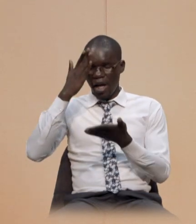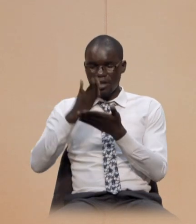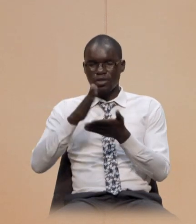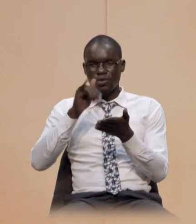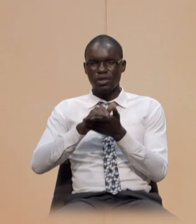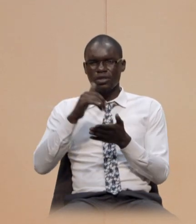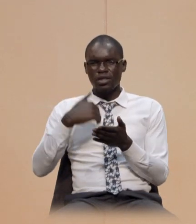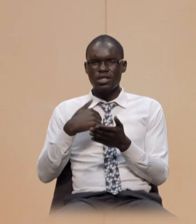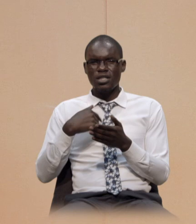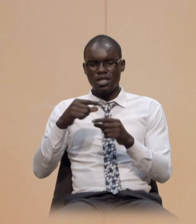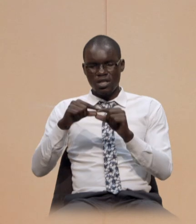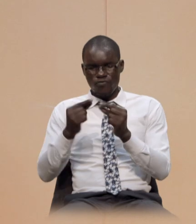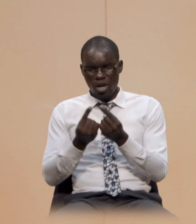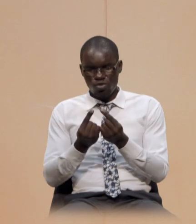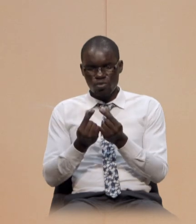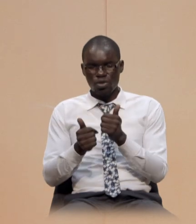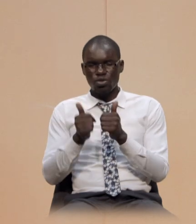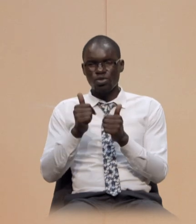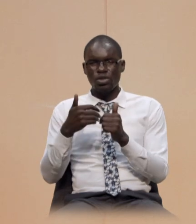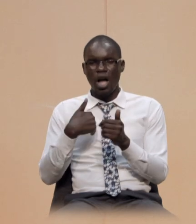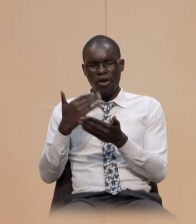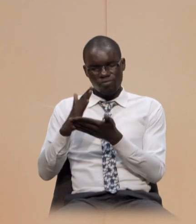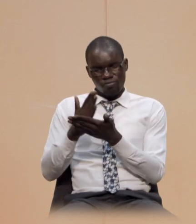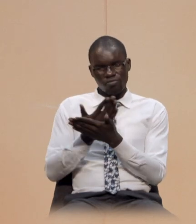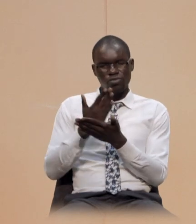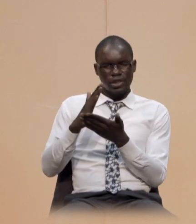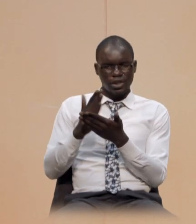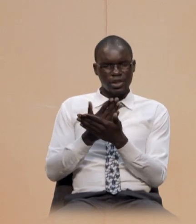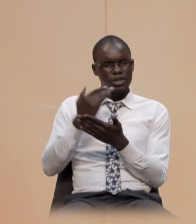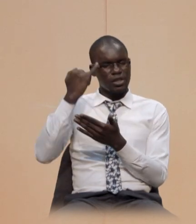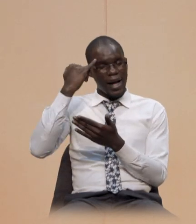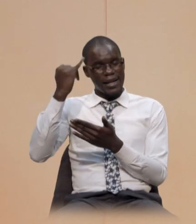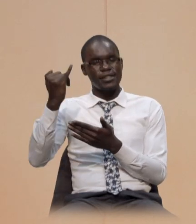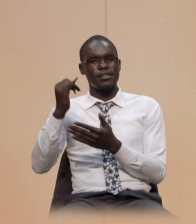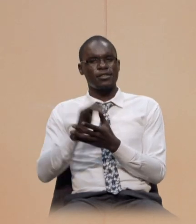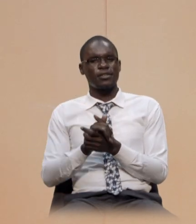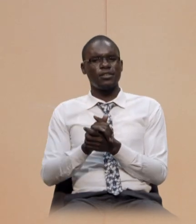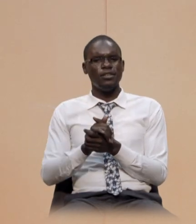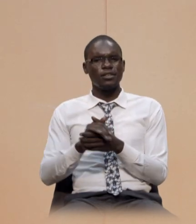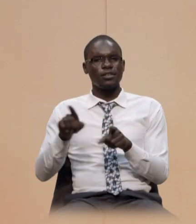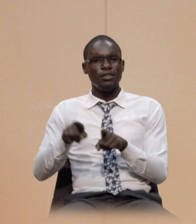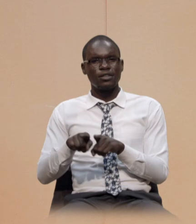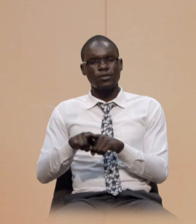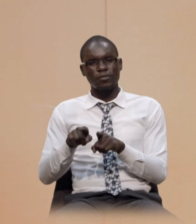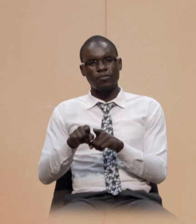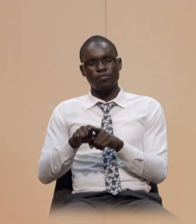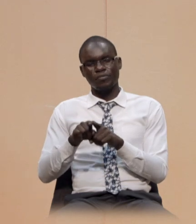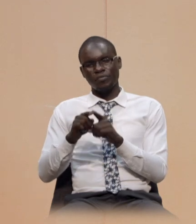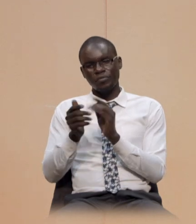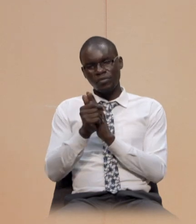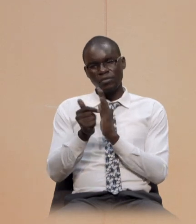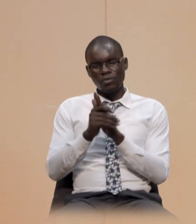kwamba mumeunda chama chenu ili muwe mkishare ideas na experiences ya